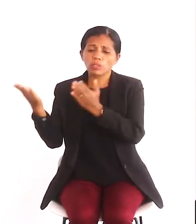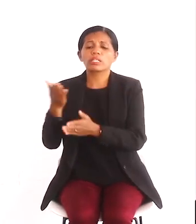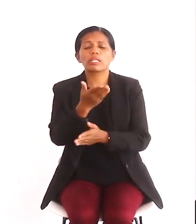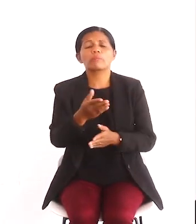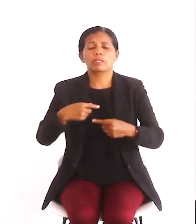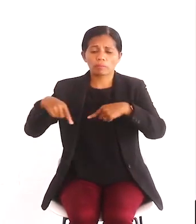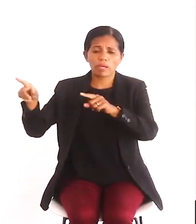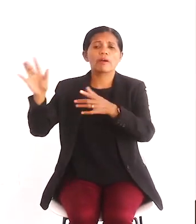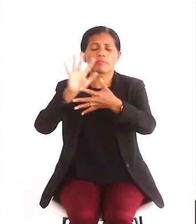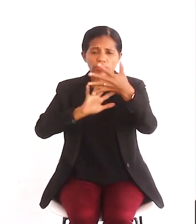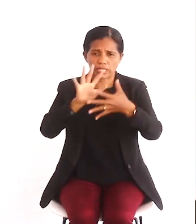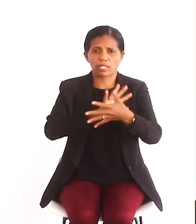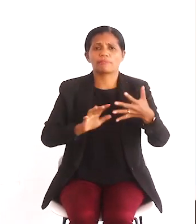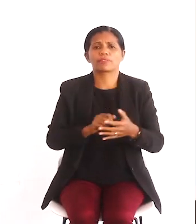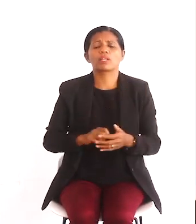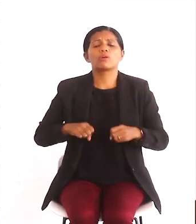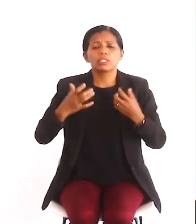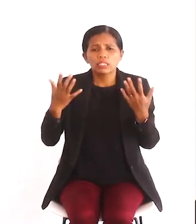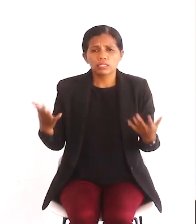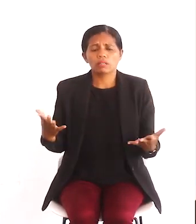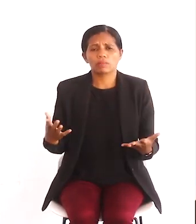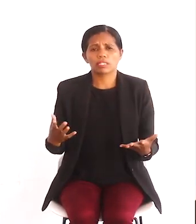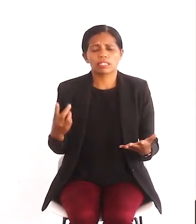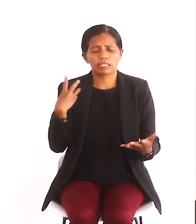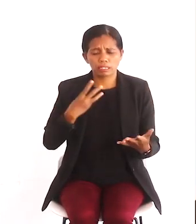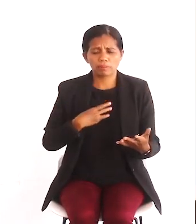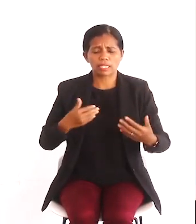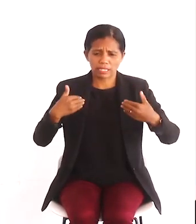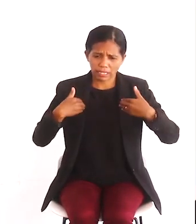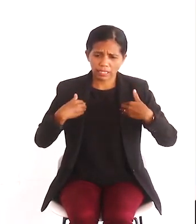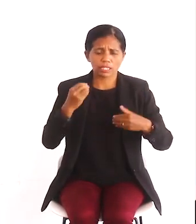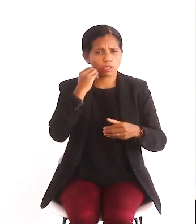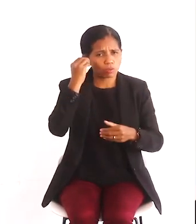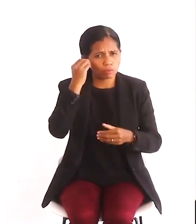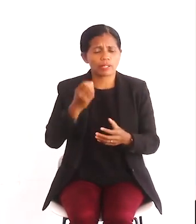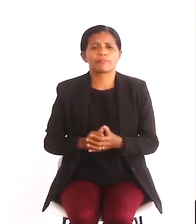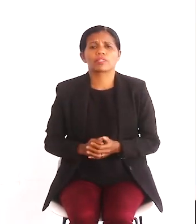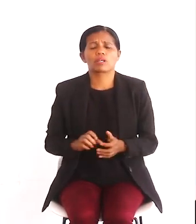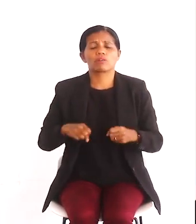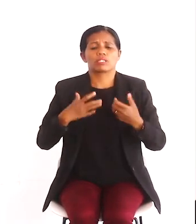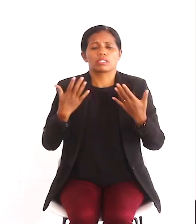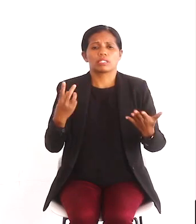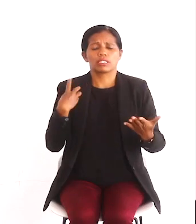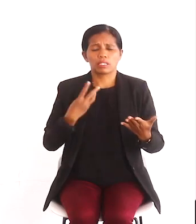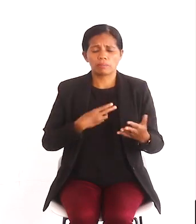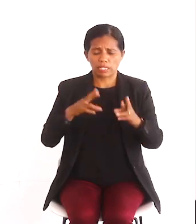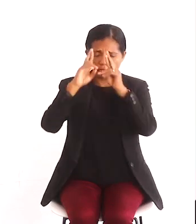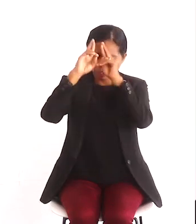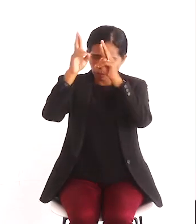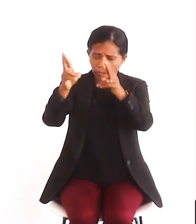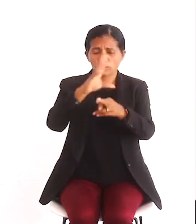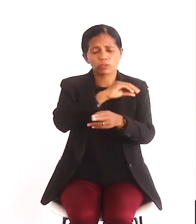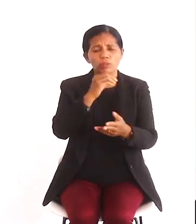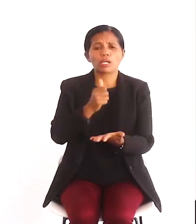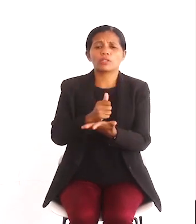historia, kono ba lekerau, oin sama kita bele kriadami hiu malaran. o insama ki ita bele respeita malu no ajuda